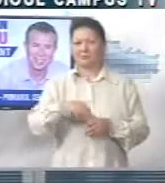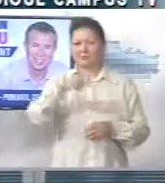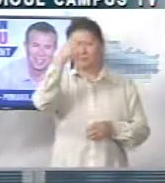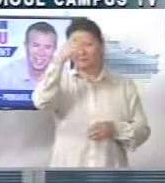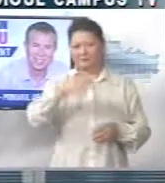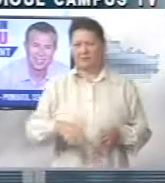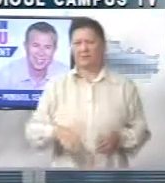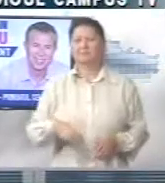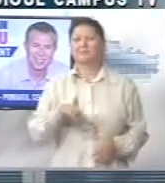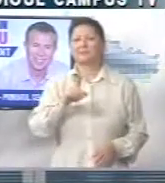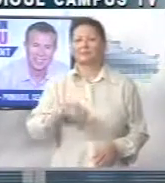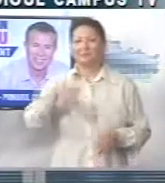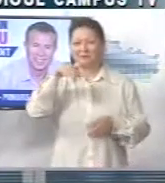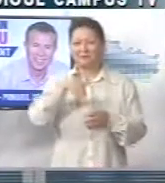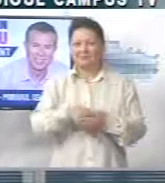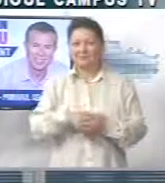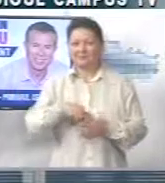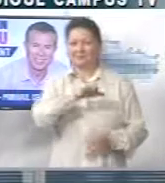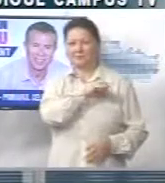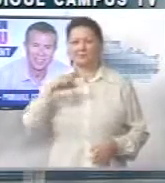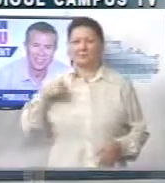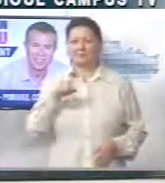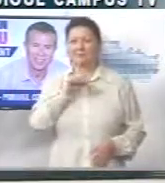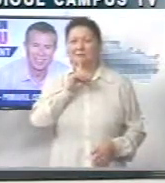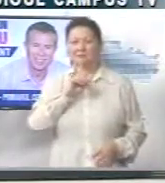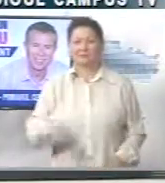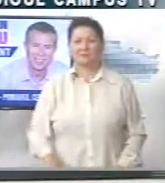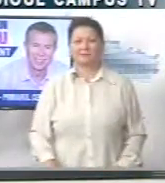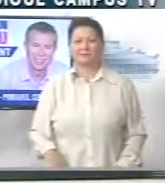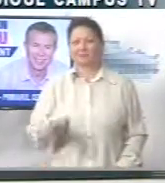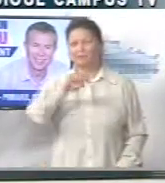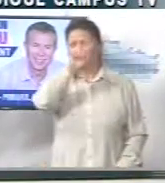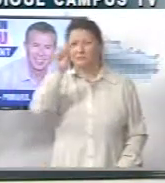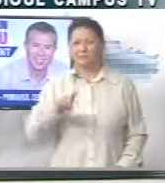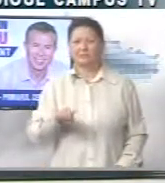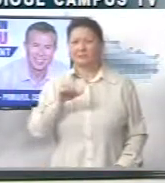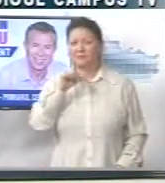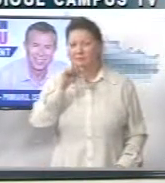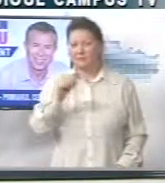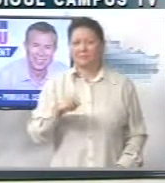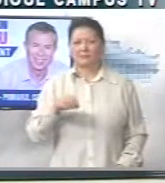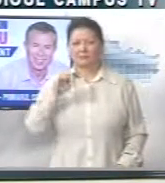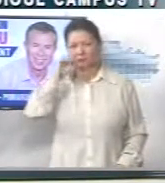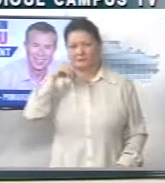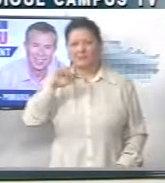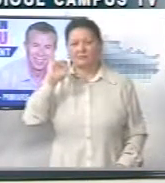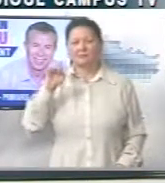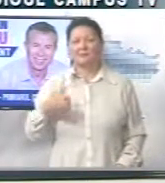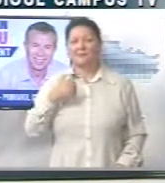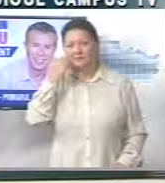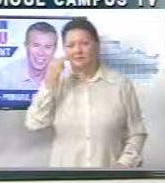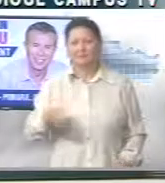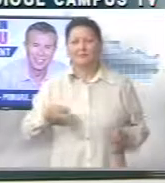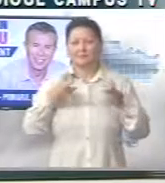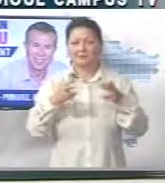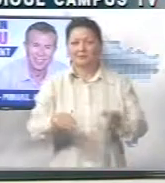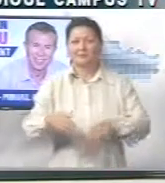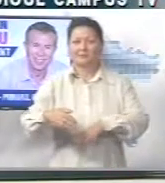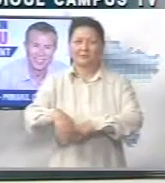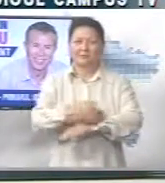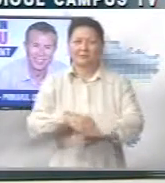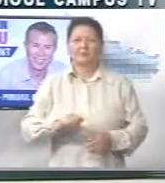Bun. Cu toată încrederea. Vă întrebam mai devreme, domnule Ionescu, ce vă spun oamenii când vă opresc pe stradă, când îi